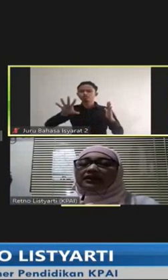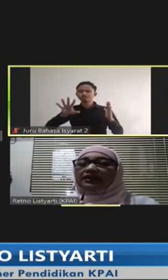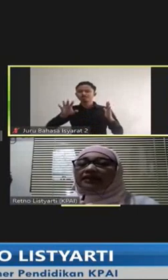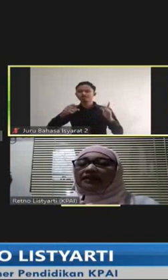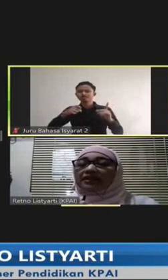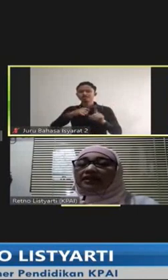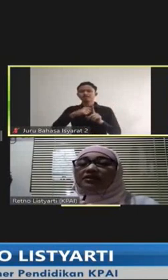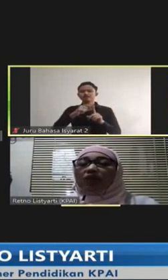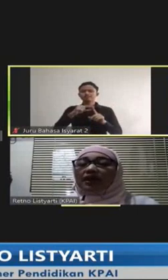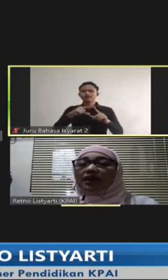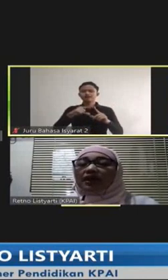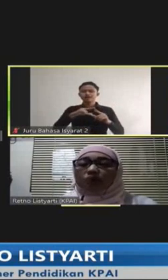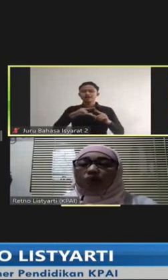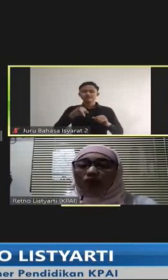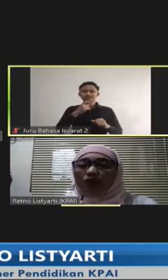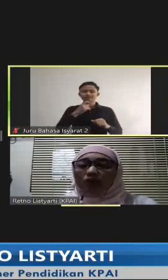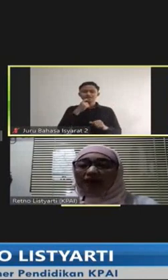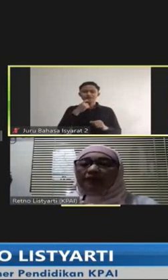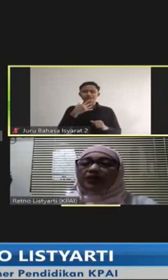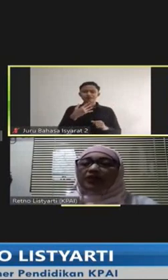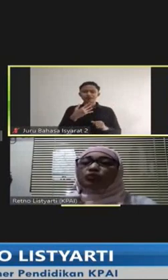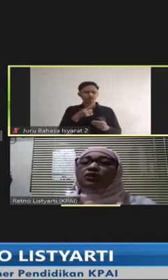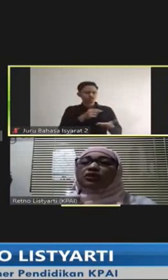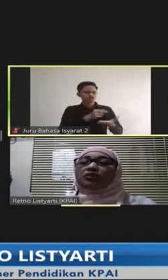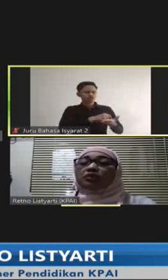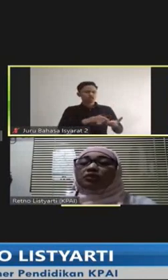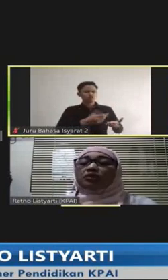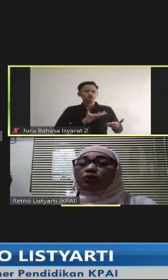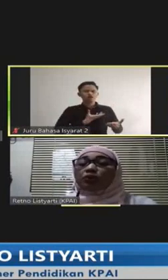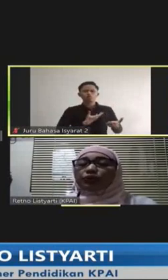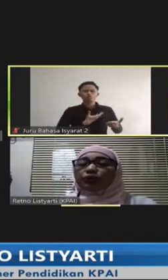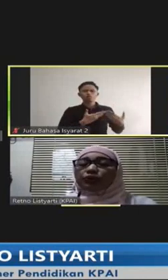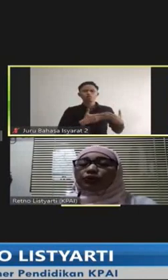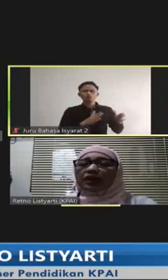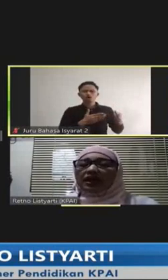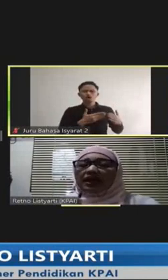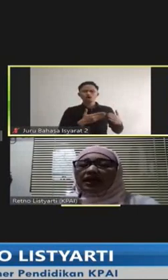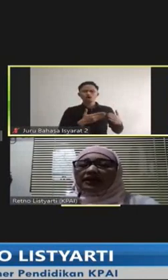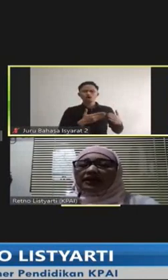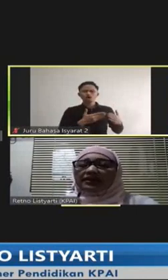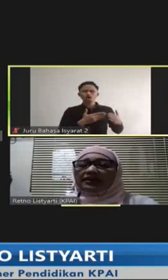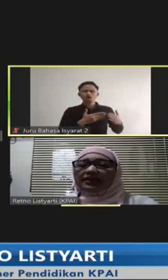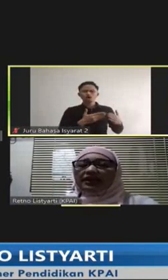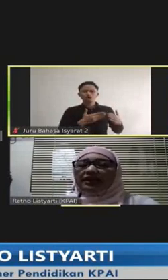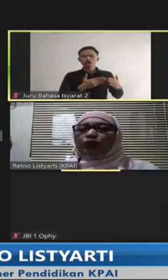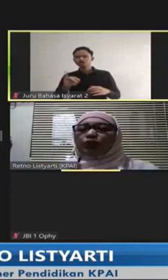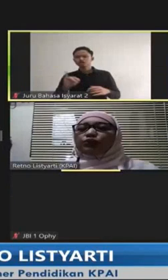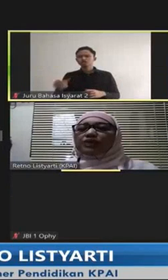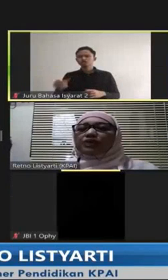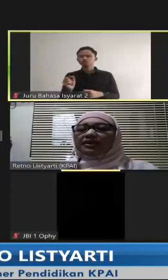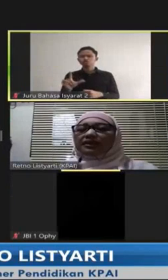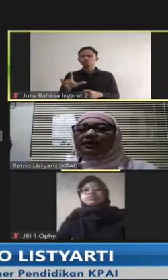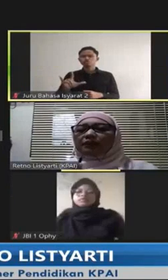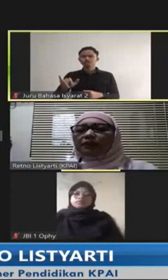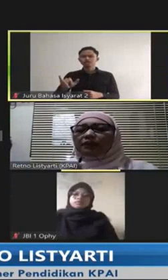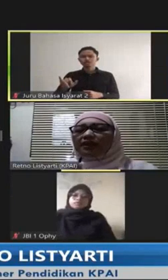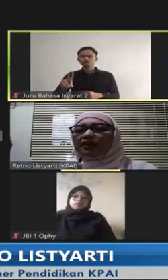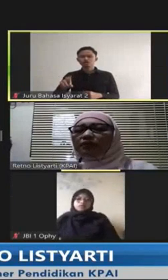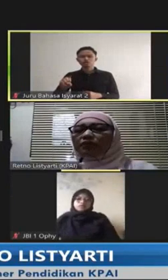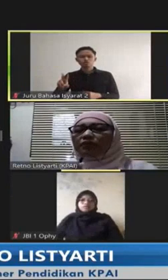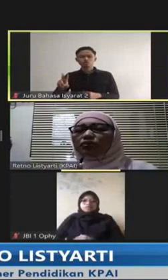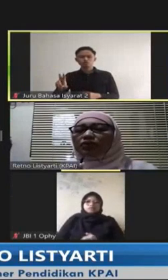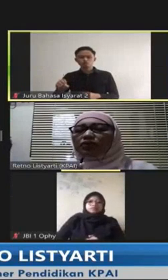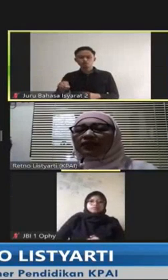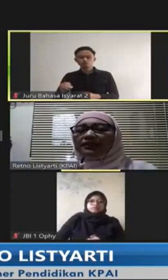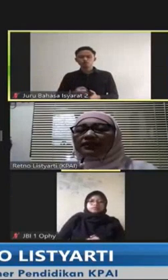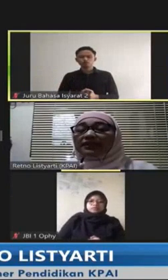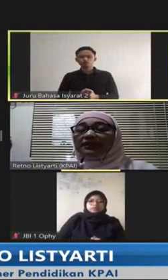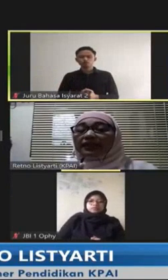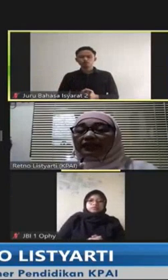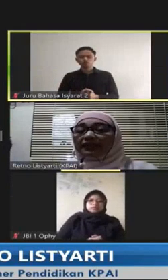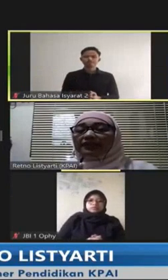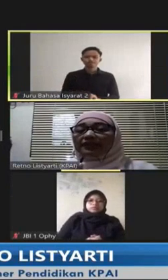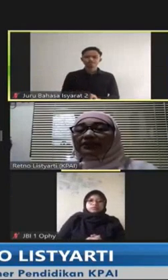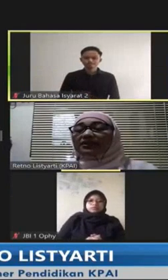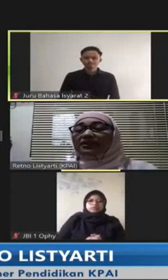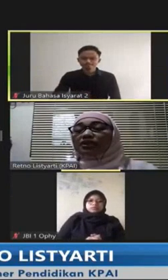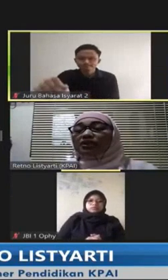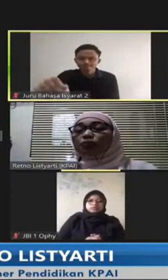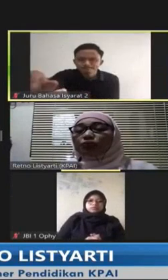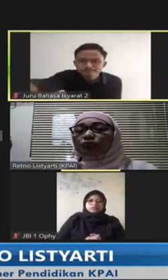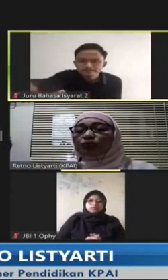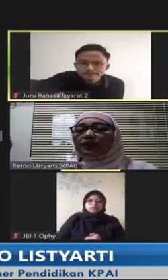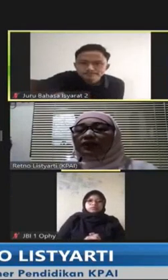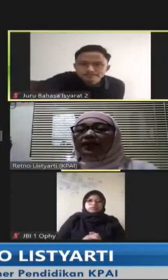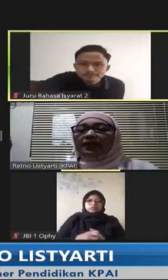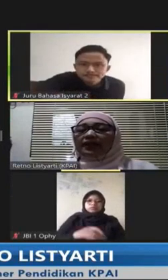atas keresahan sekolah akan dibuka pada Juli 2020. Atas dasar itu, saya secara pribadi kemudian menyusun angket sederhana yang sebenarnya